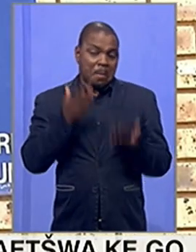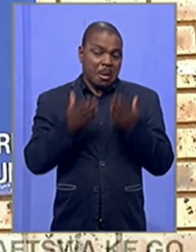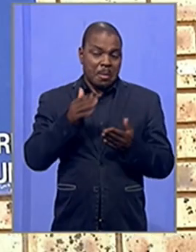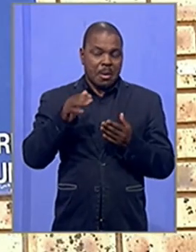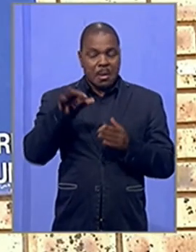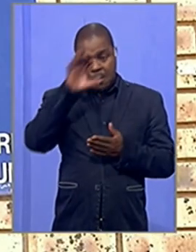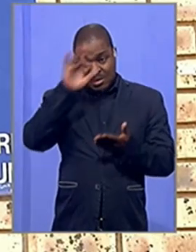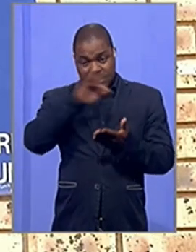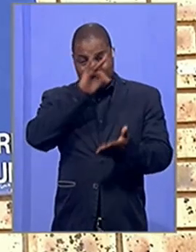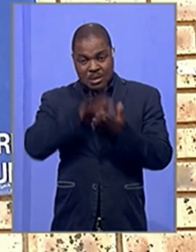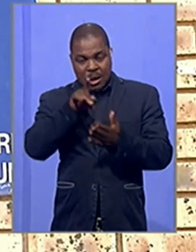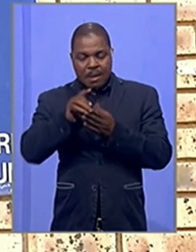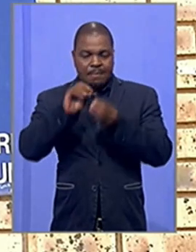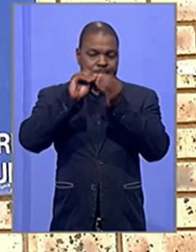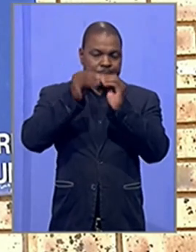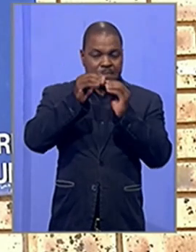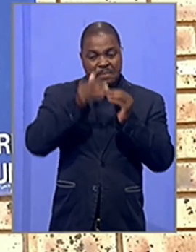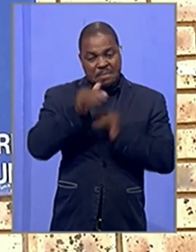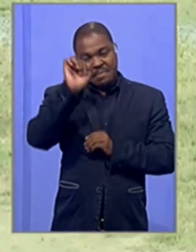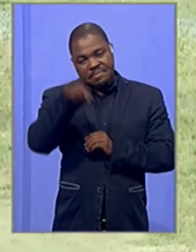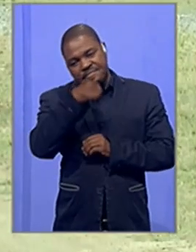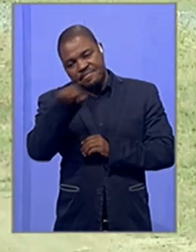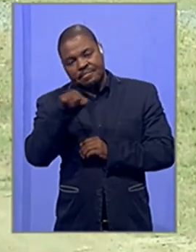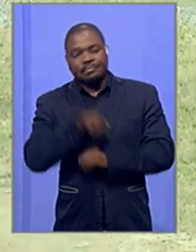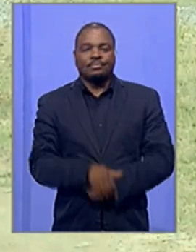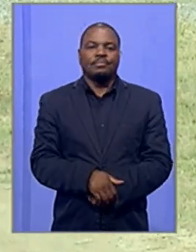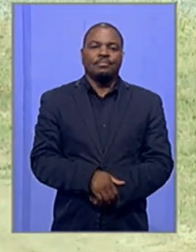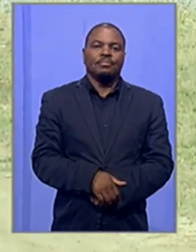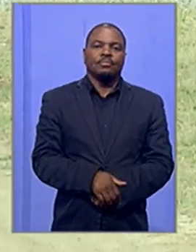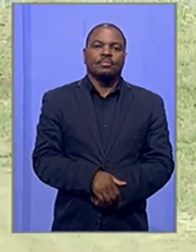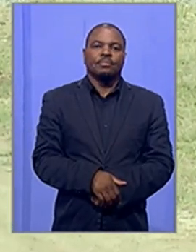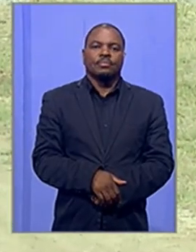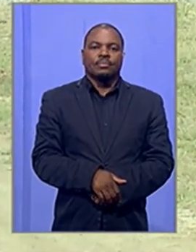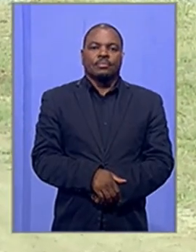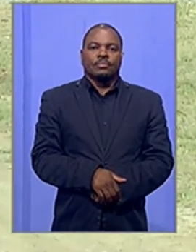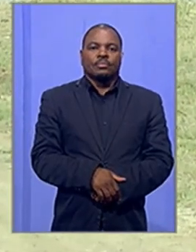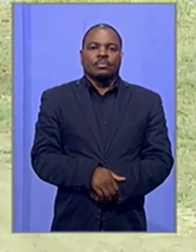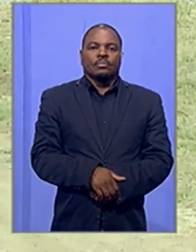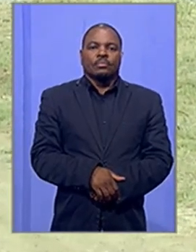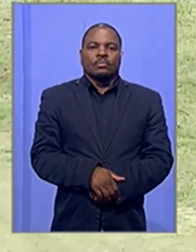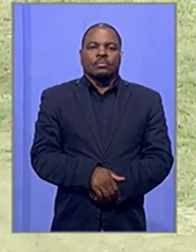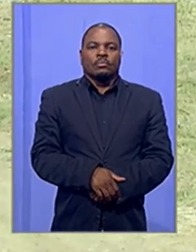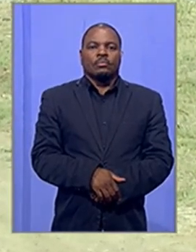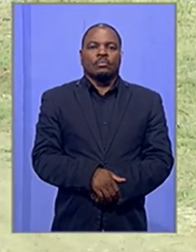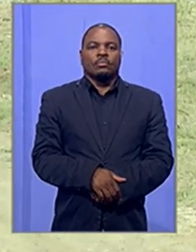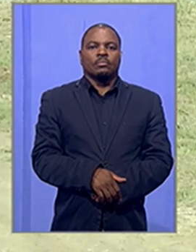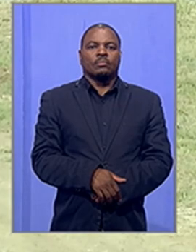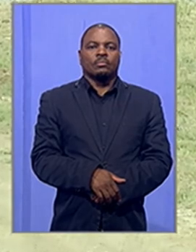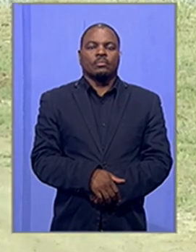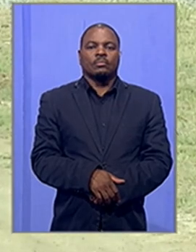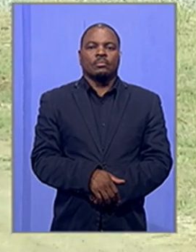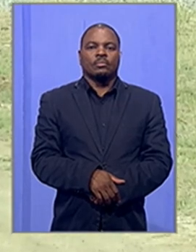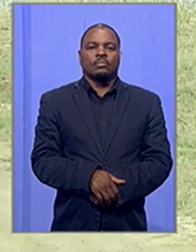Kokomeng se tlile go baakangwa kgotsa jang. Tebogo Phakedi wa dikgang tsa SABC mo Kokomeng kwa ntle ga taung.